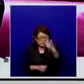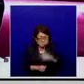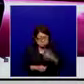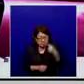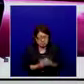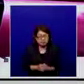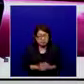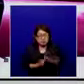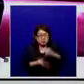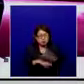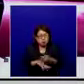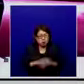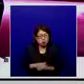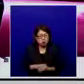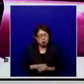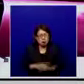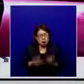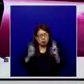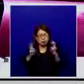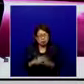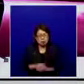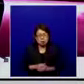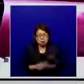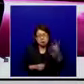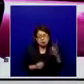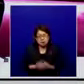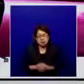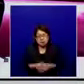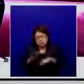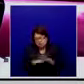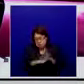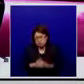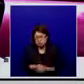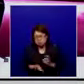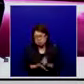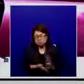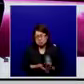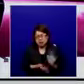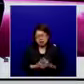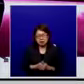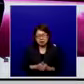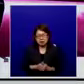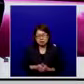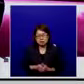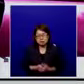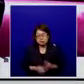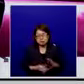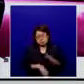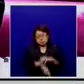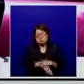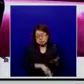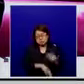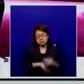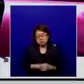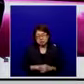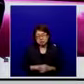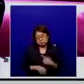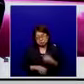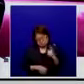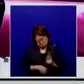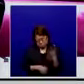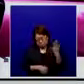าไม่มีไม่หนีไม่จ่ายไม่กลัวถูกฟ้องไม่ฆ่าตัวต